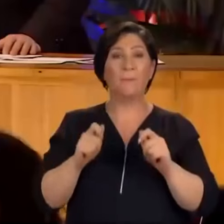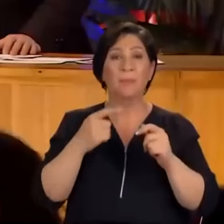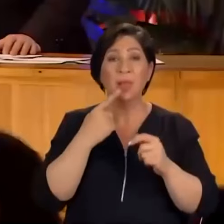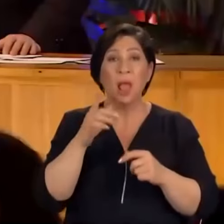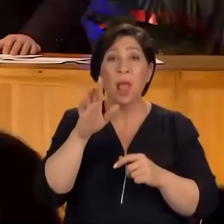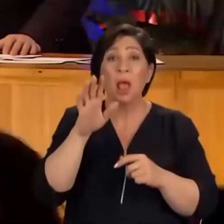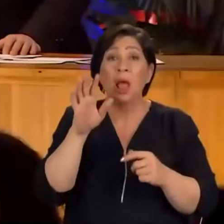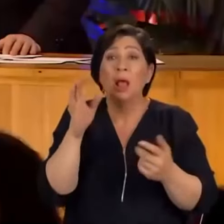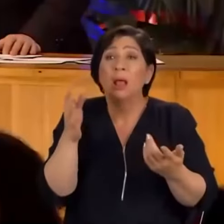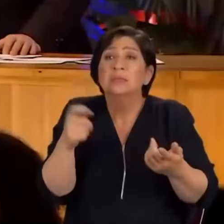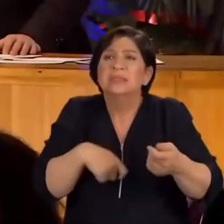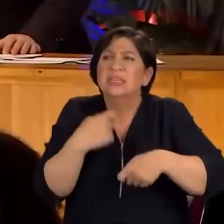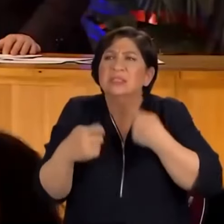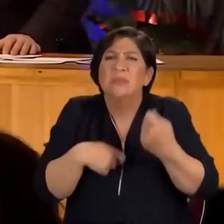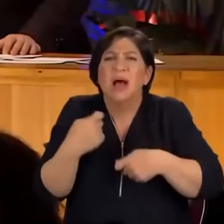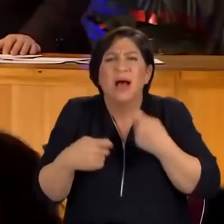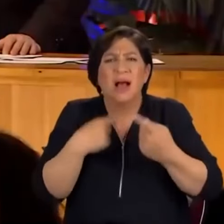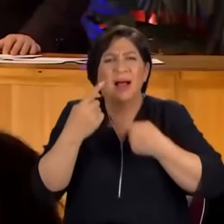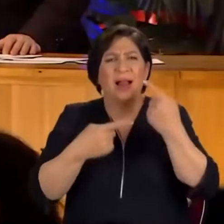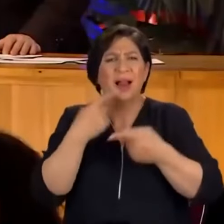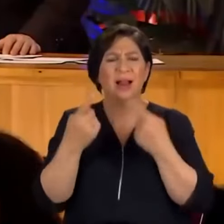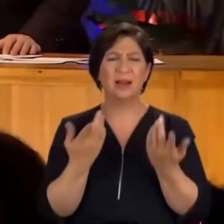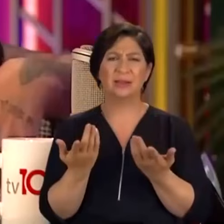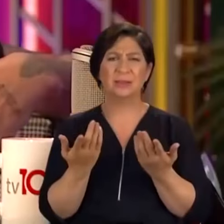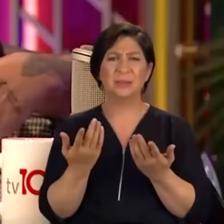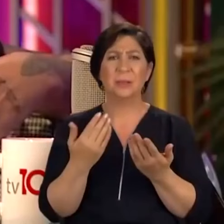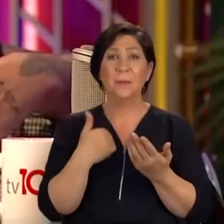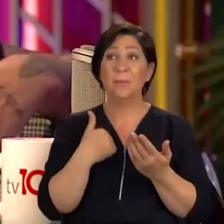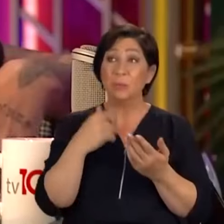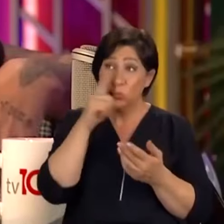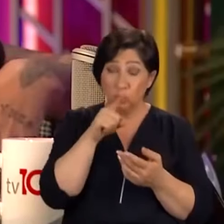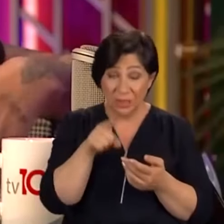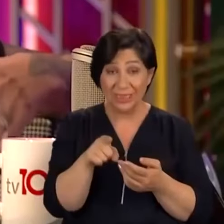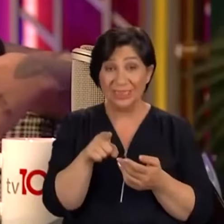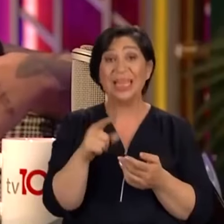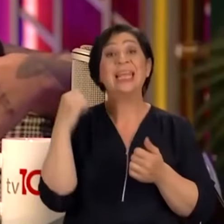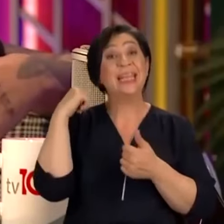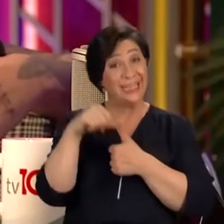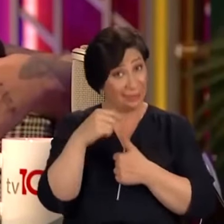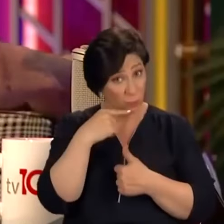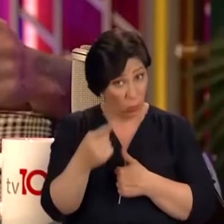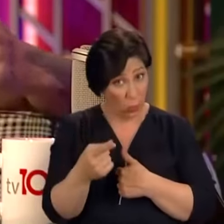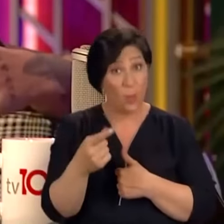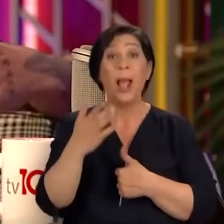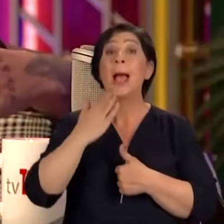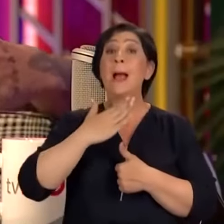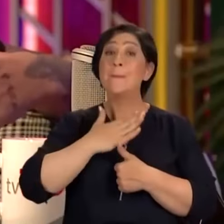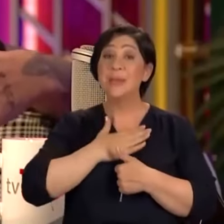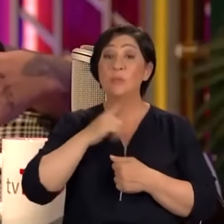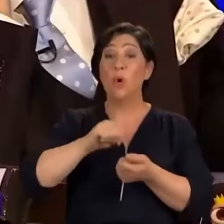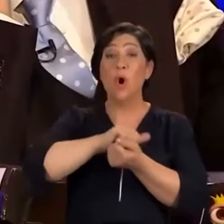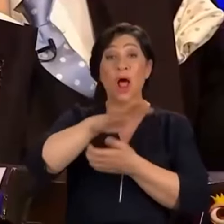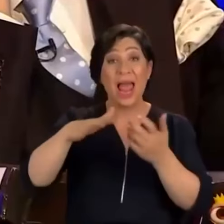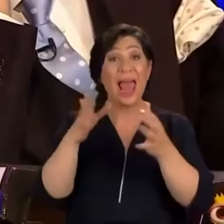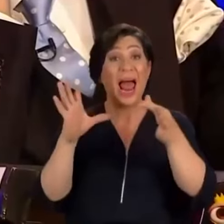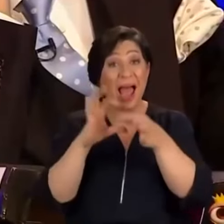yani 50 tane şey söylendi Ben de dolayısıyla Yine söylüyorum benim bu olayla